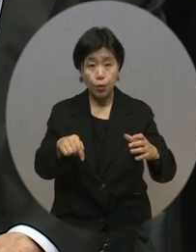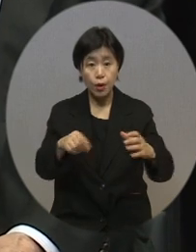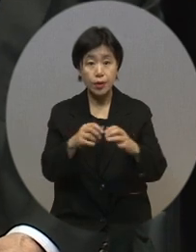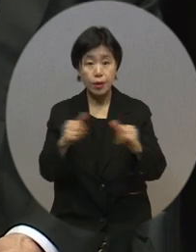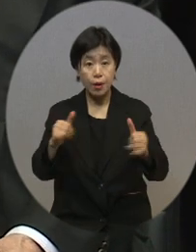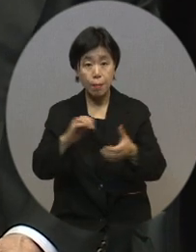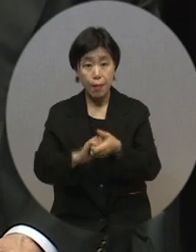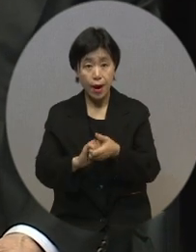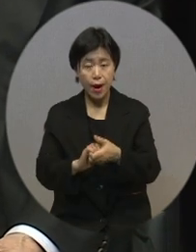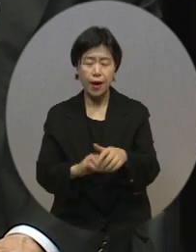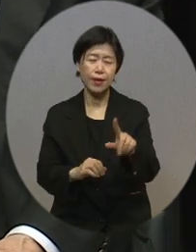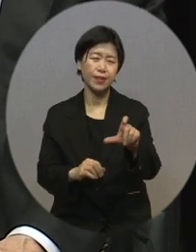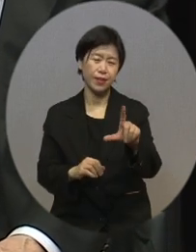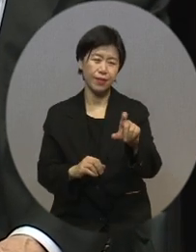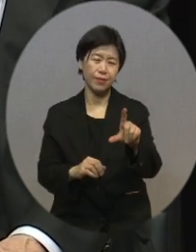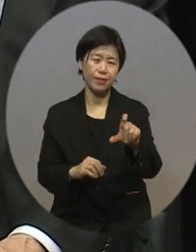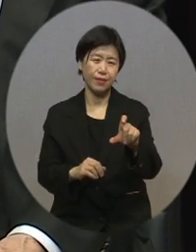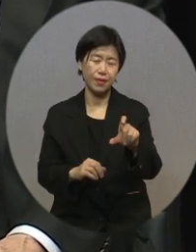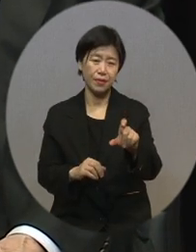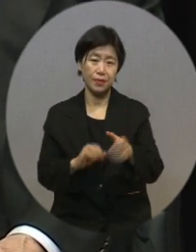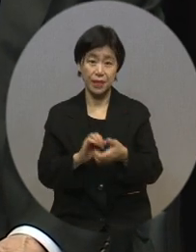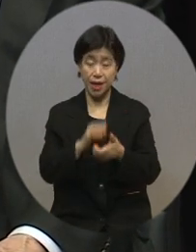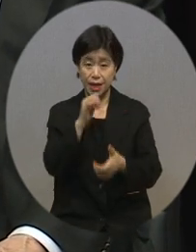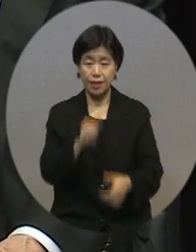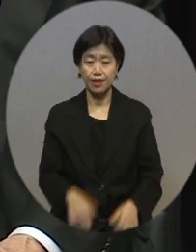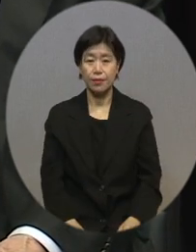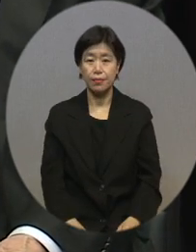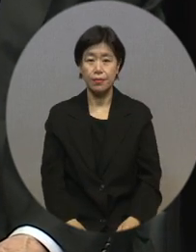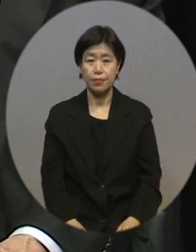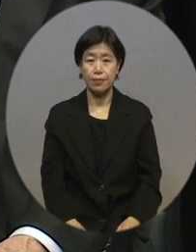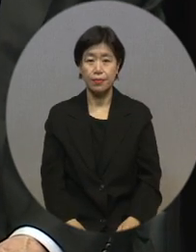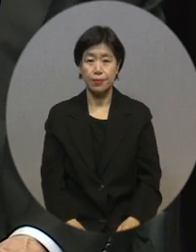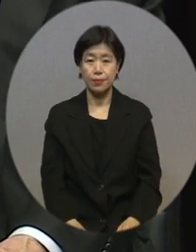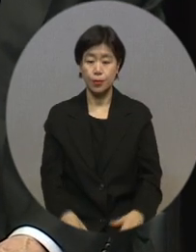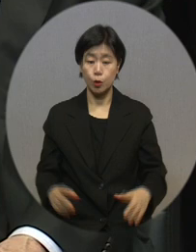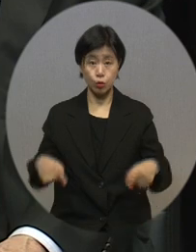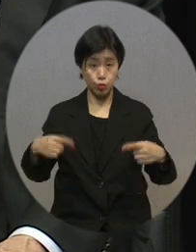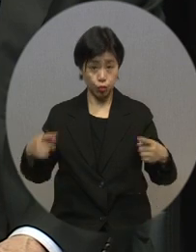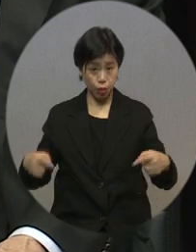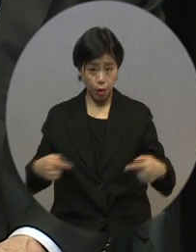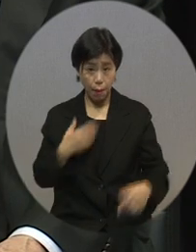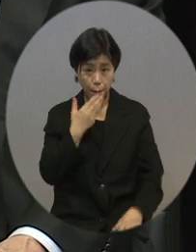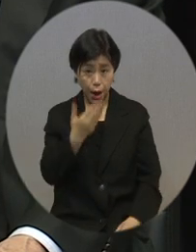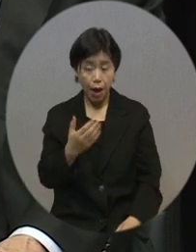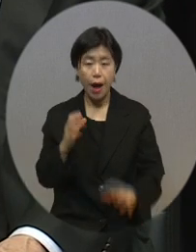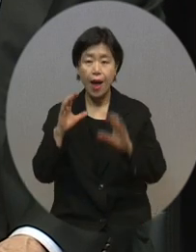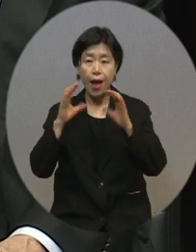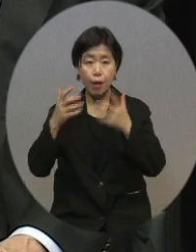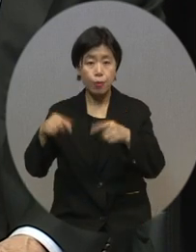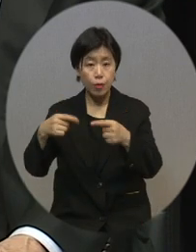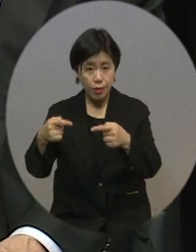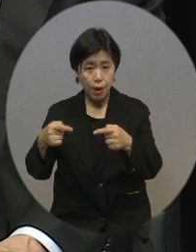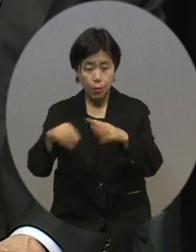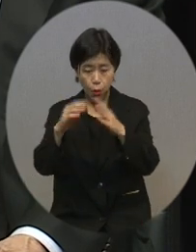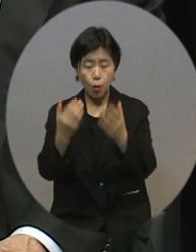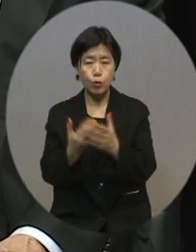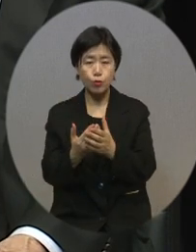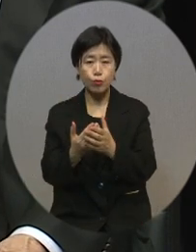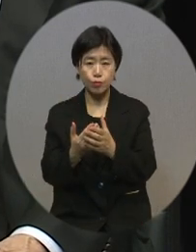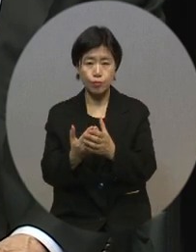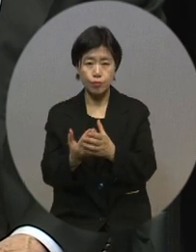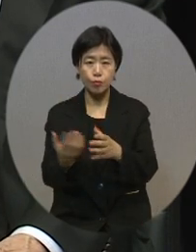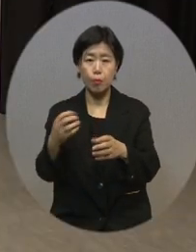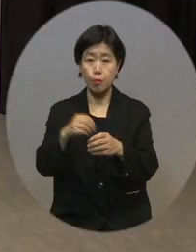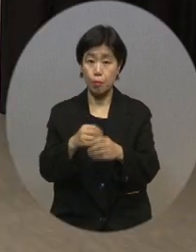15인승입니다. 15인승. 예, 예. 그래서 이제 거기에 이제 휠체어도 유모차 다 들어갈 수 있게 좀 네. 넓게 했고요.